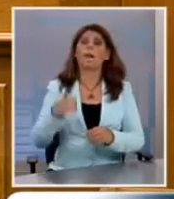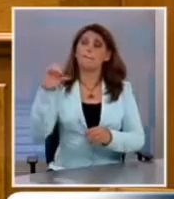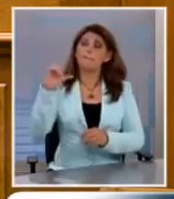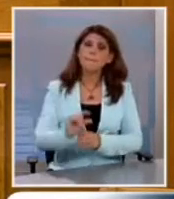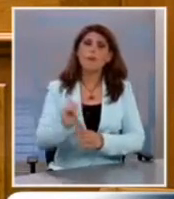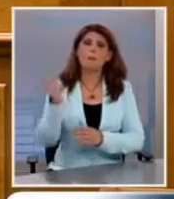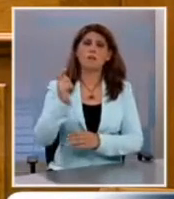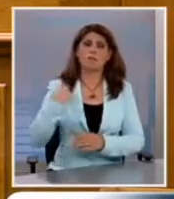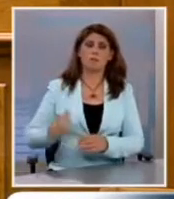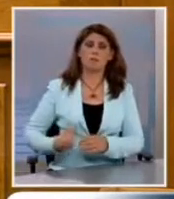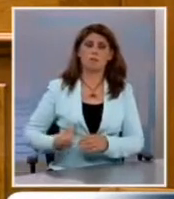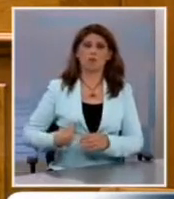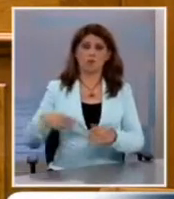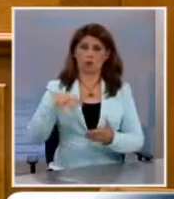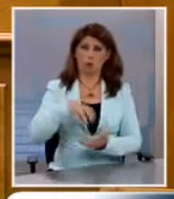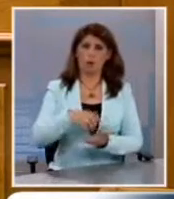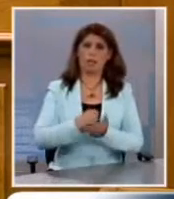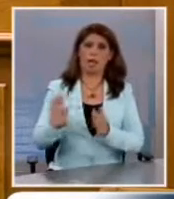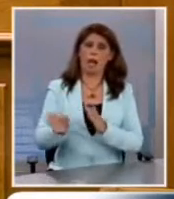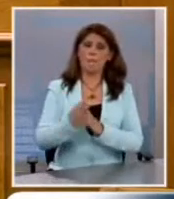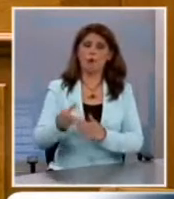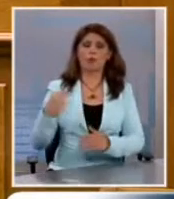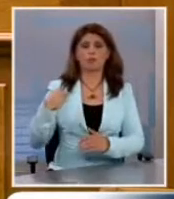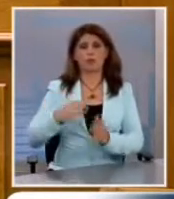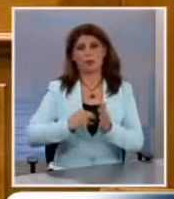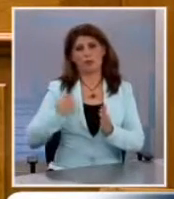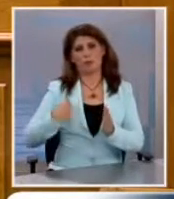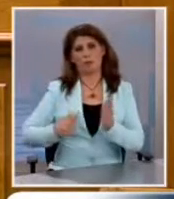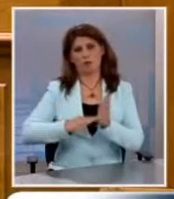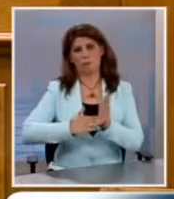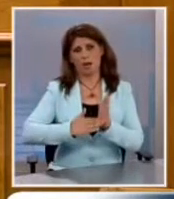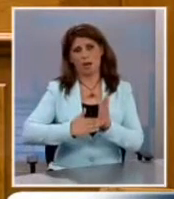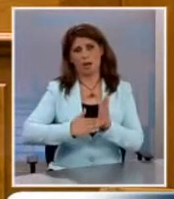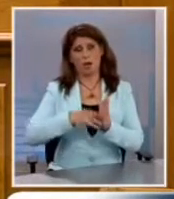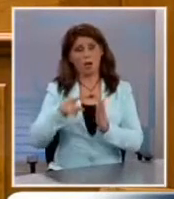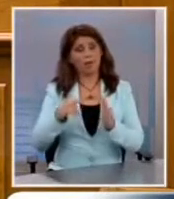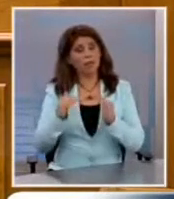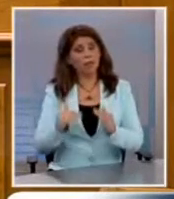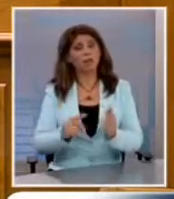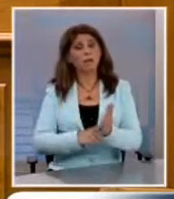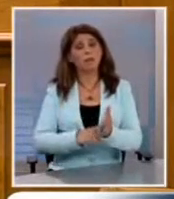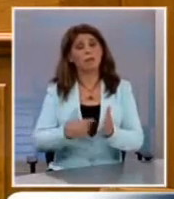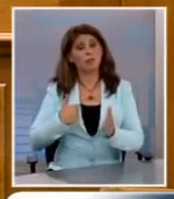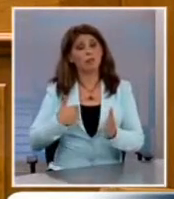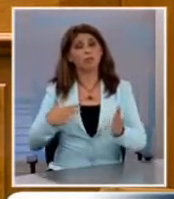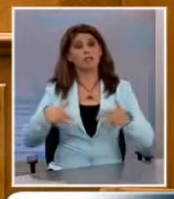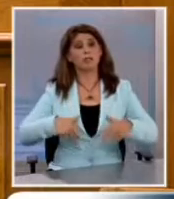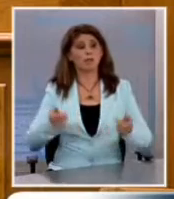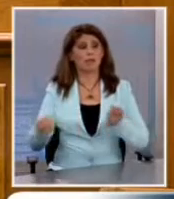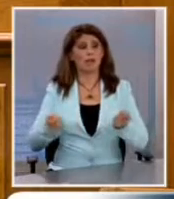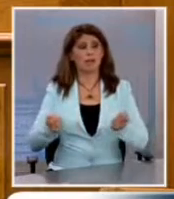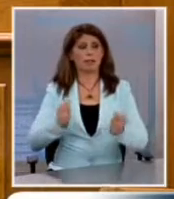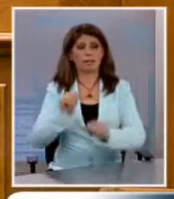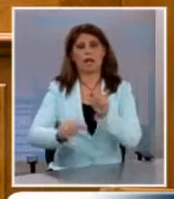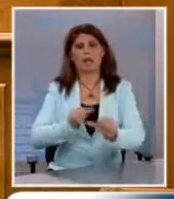δημόσιο τομέα και νέες απολύσεις των δημοσίων υπαλλήλων. Αυτή είναι η κατάσταση που έπρεπε η κυβέρνηση δική μας να αντιστρέψει.